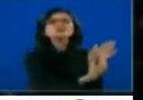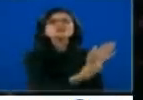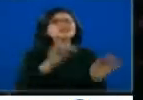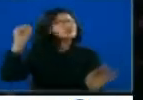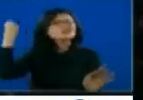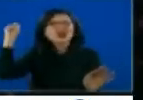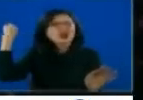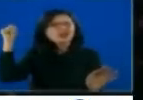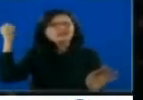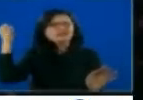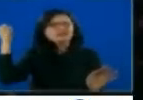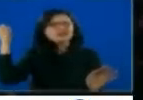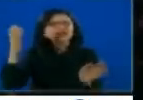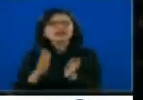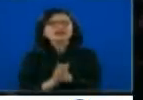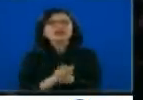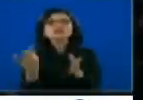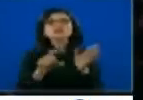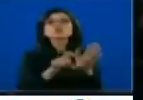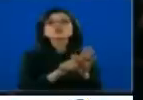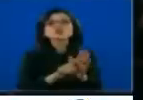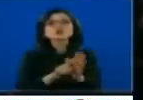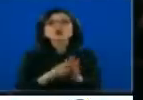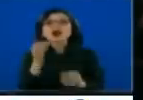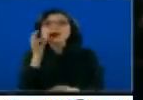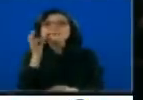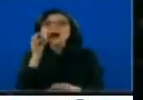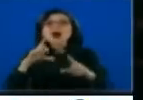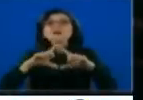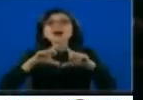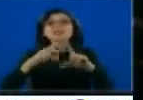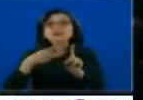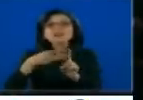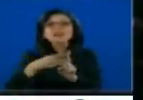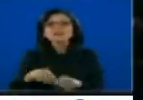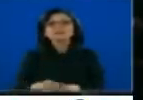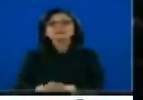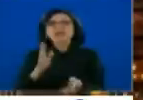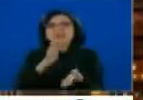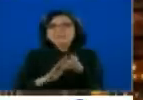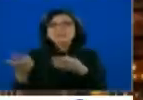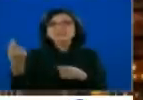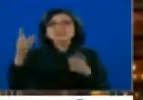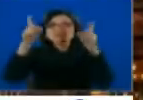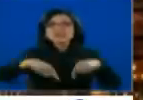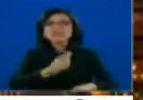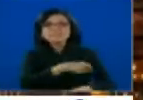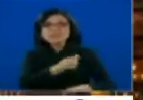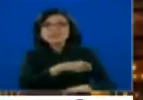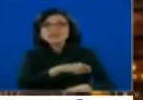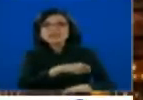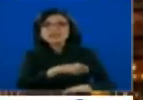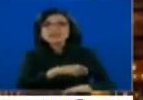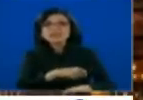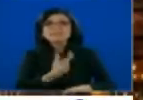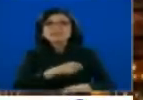susah saya ambil contoh Maaf Pak Anis Pak Anis pernah di jadi menteri ya jadi menteri